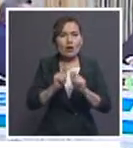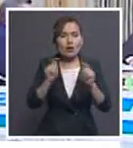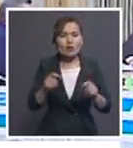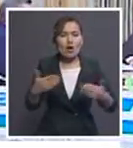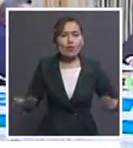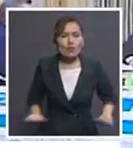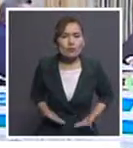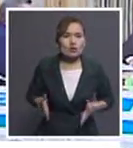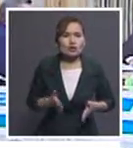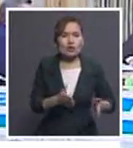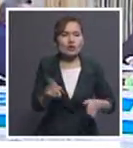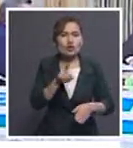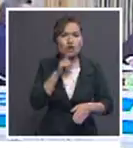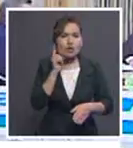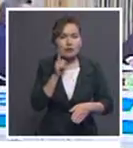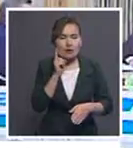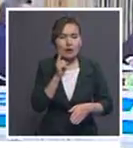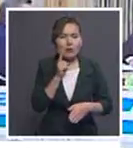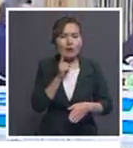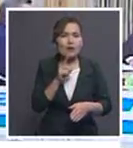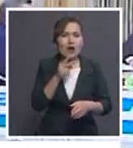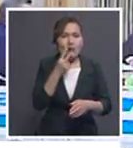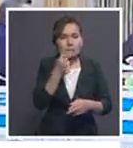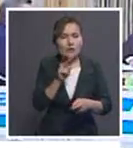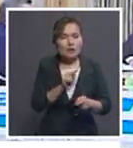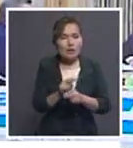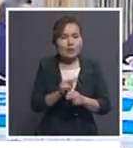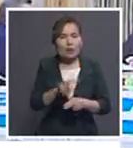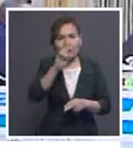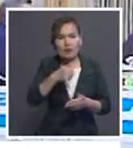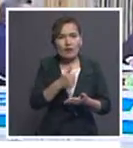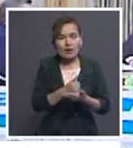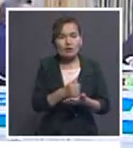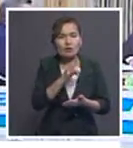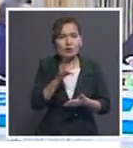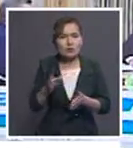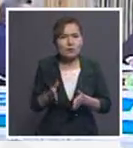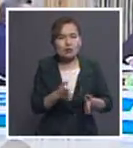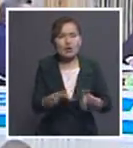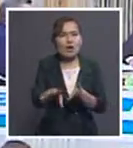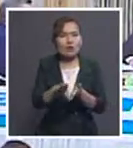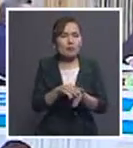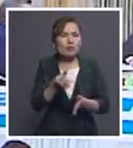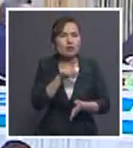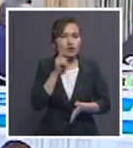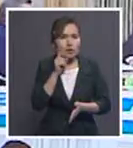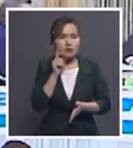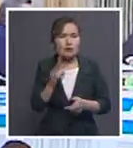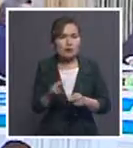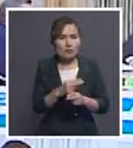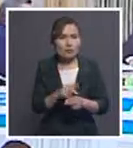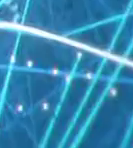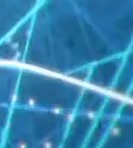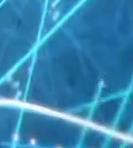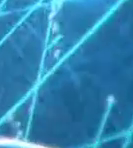жолы арқылы жастарымызды тәрбиелеу ең басты мақсатымыздың бірі ретінде біз қолға алып отырмыз.